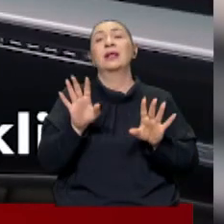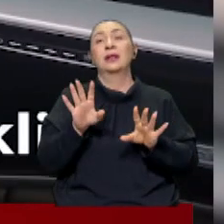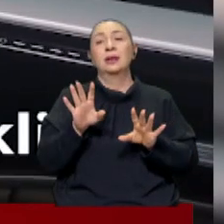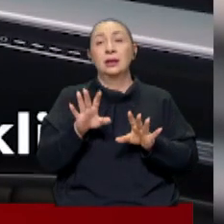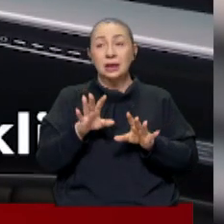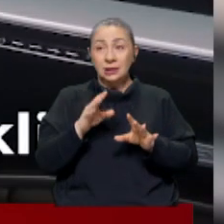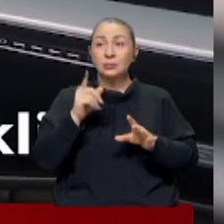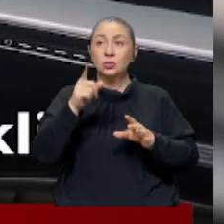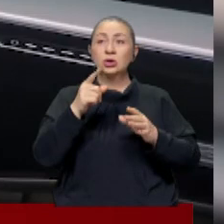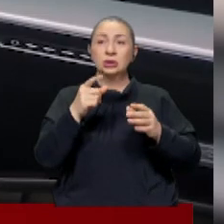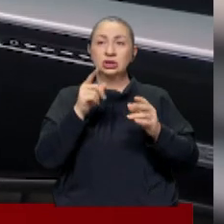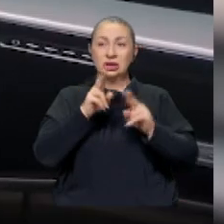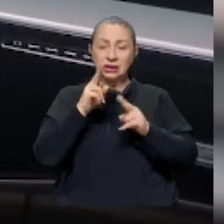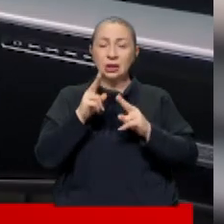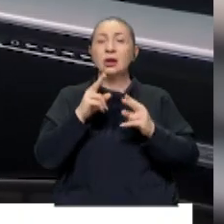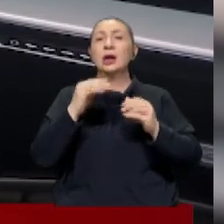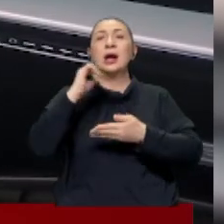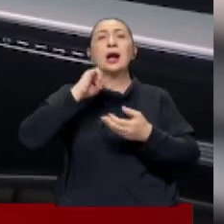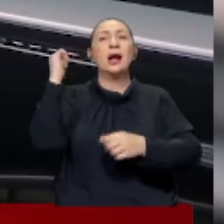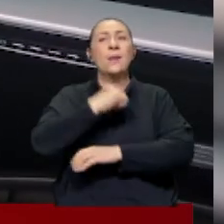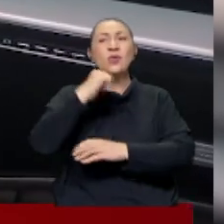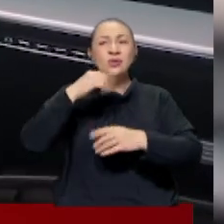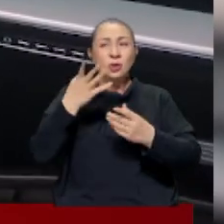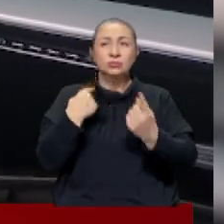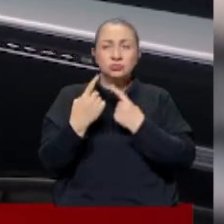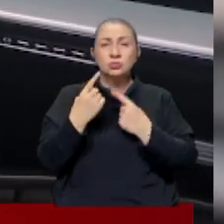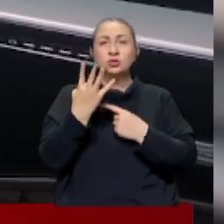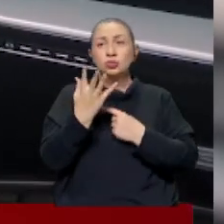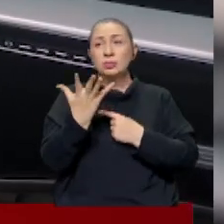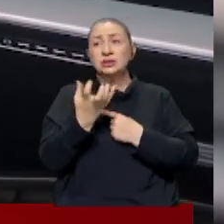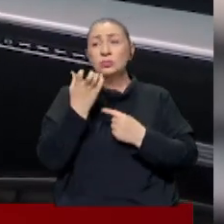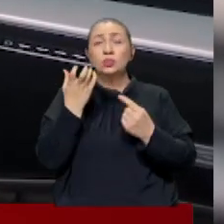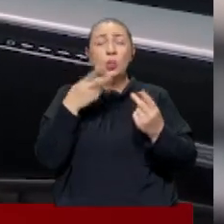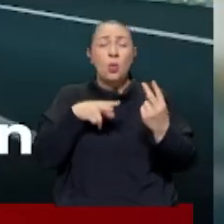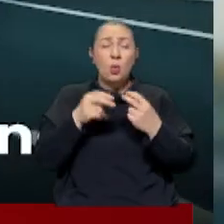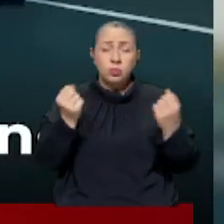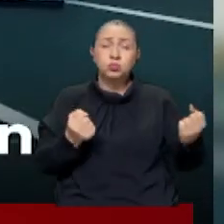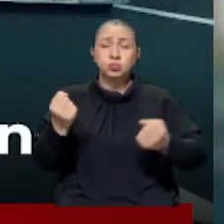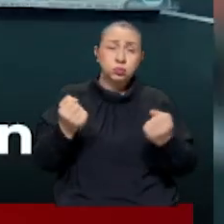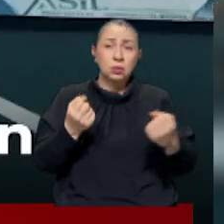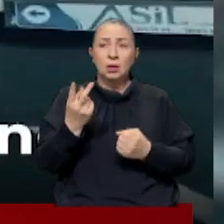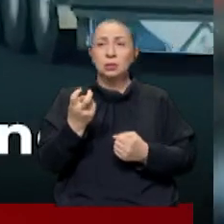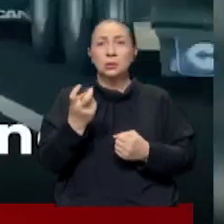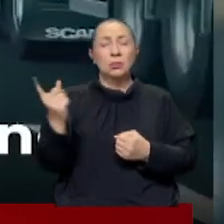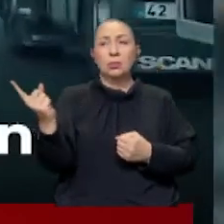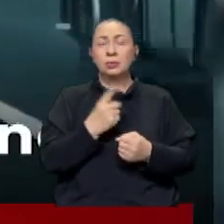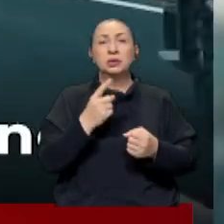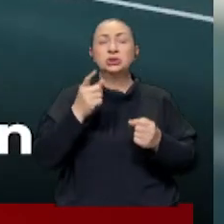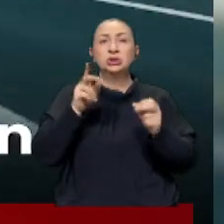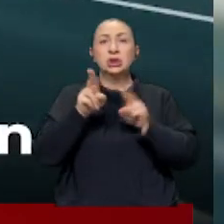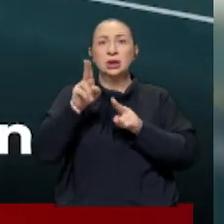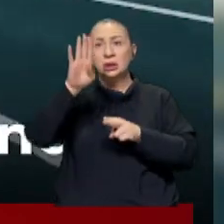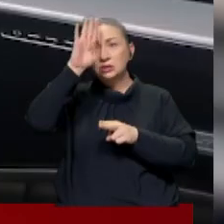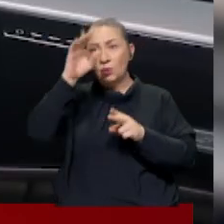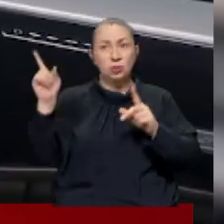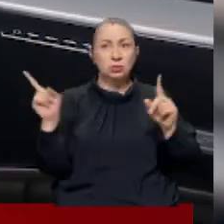Kalede kamyoncularla da sürekli istişareler halindeydik. Onlar da 4,5-5 saati bulan yolculuklar artık 2 saate düştü Çanakkale İstanbul